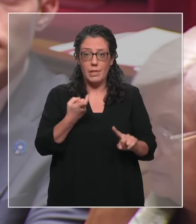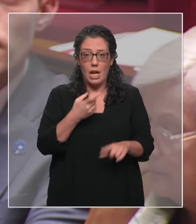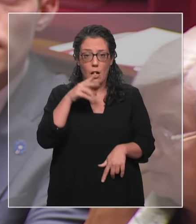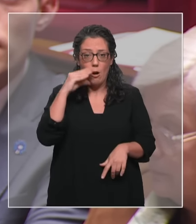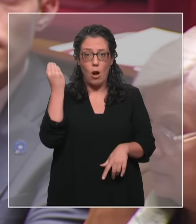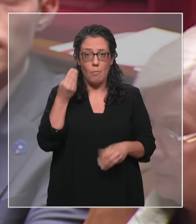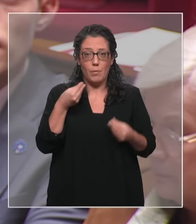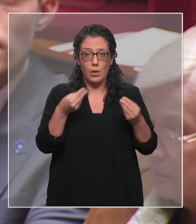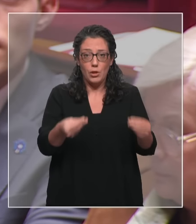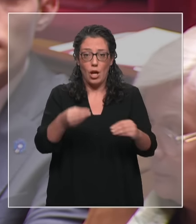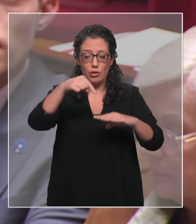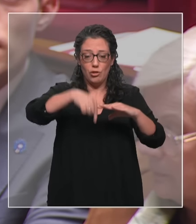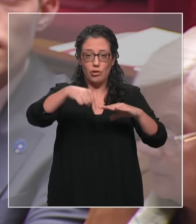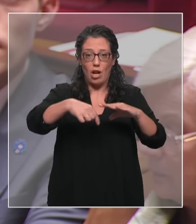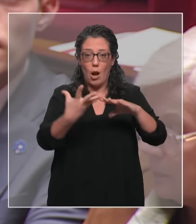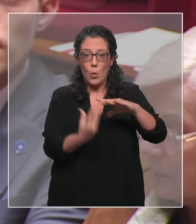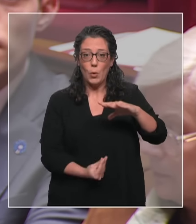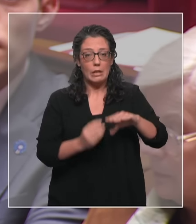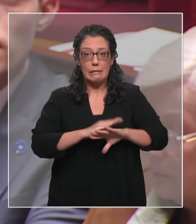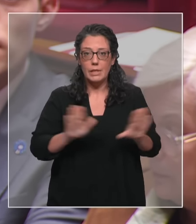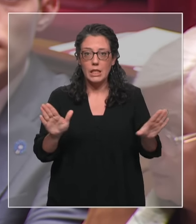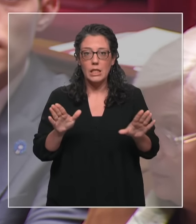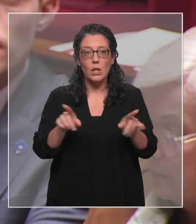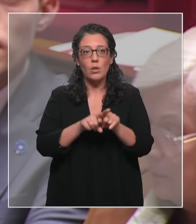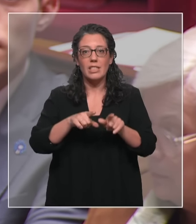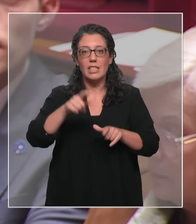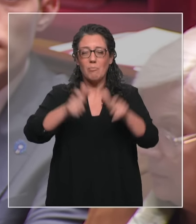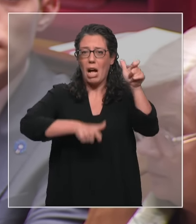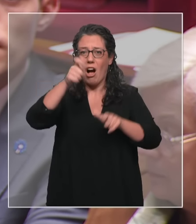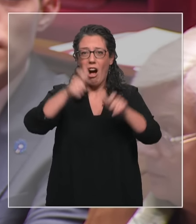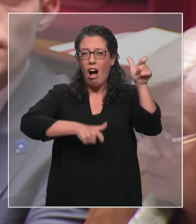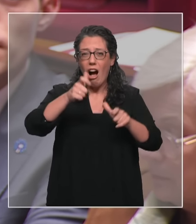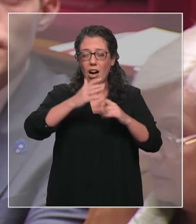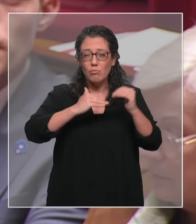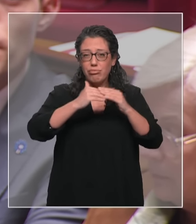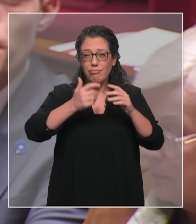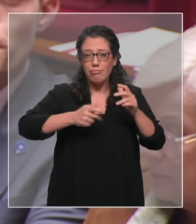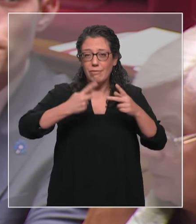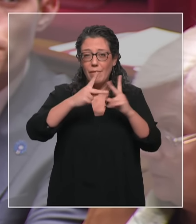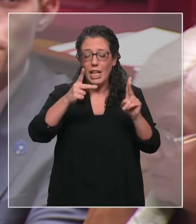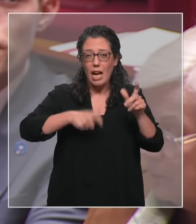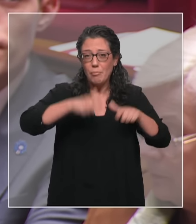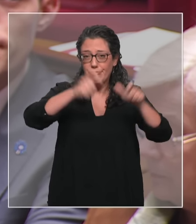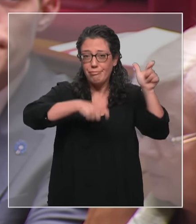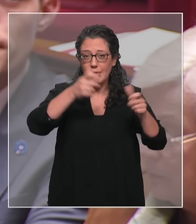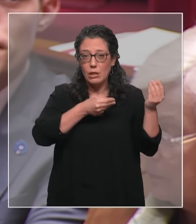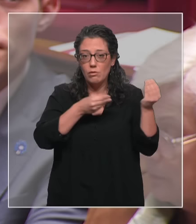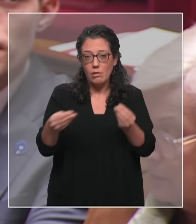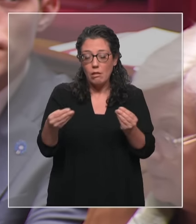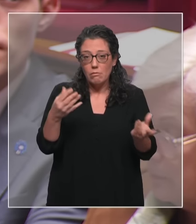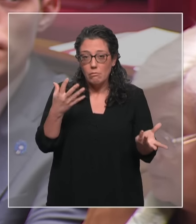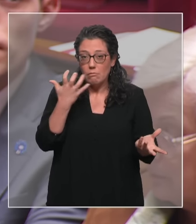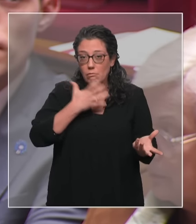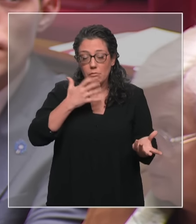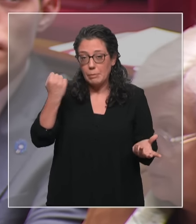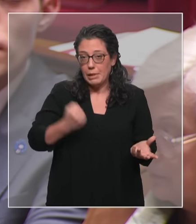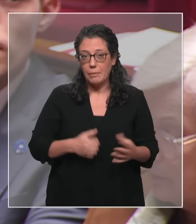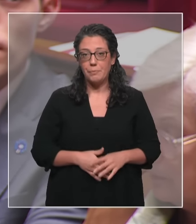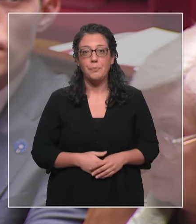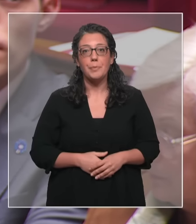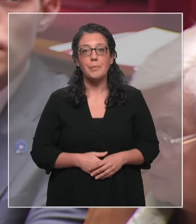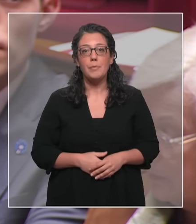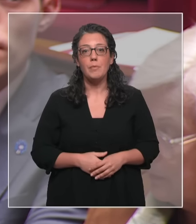les sols, densifié nos centres urbains et qui du coup entraînent des dégâts encore plus importants. Face à cela,